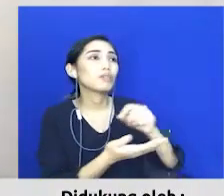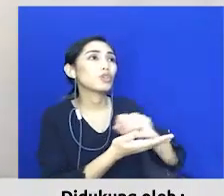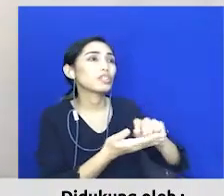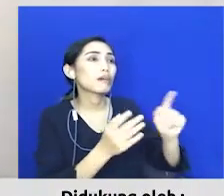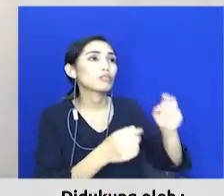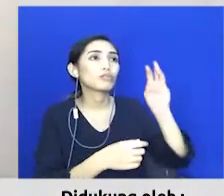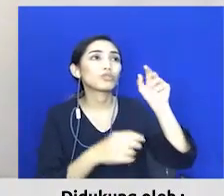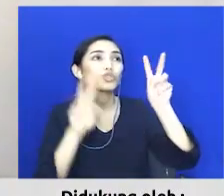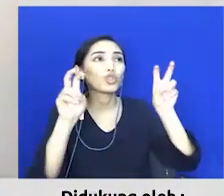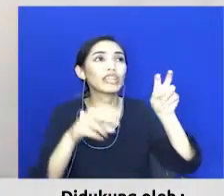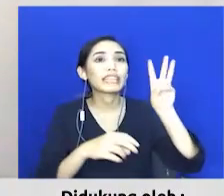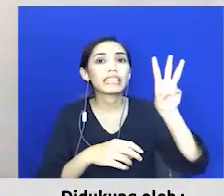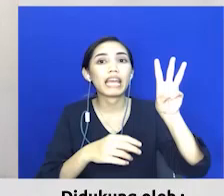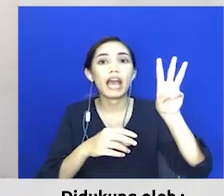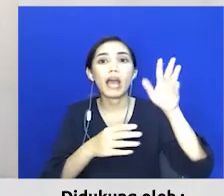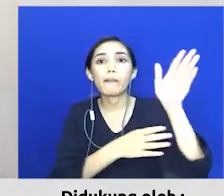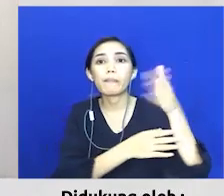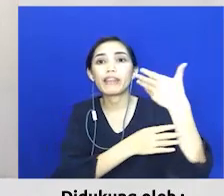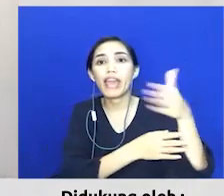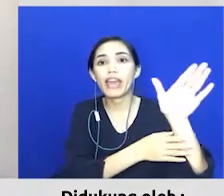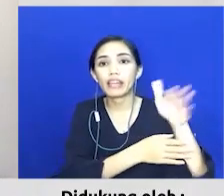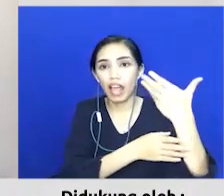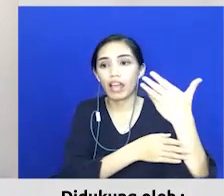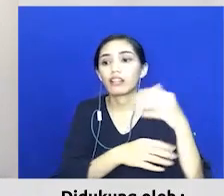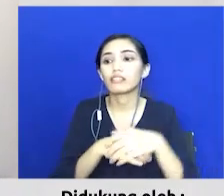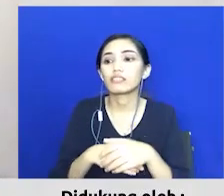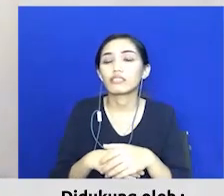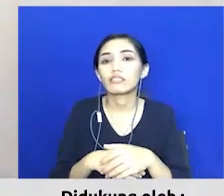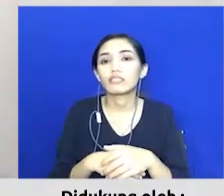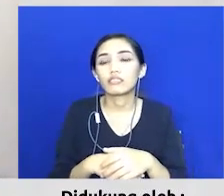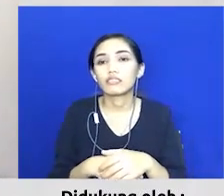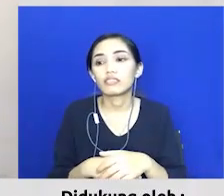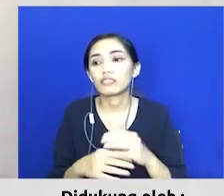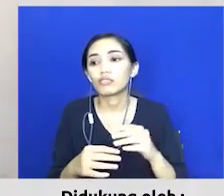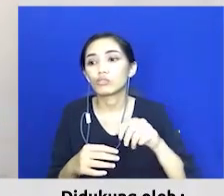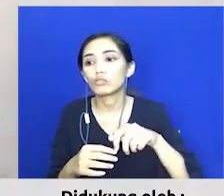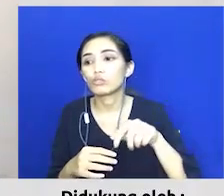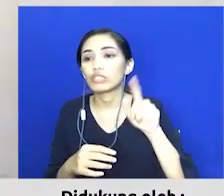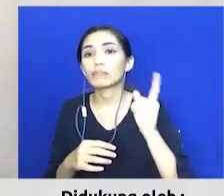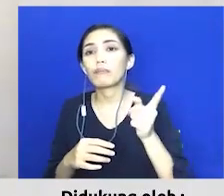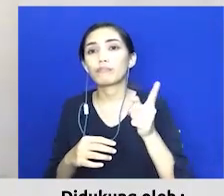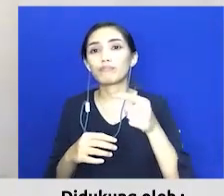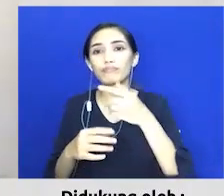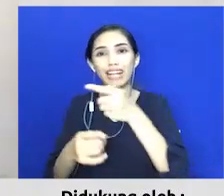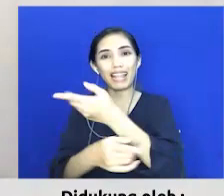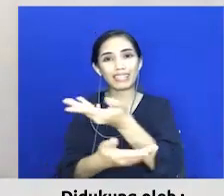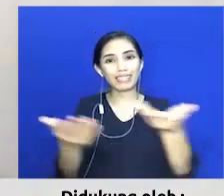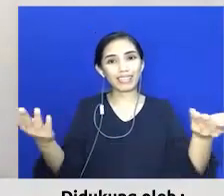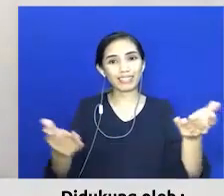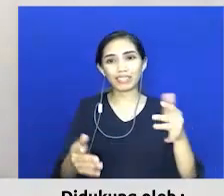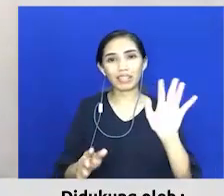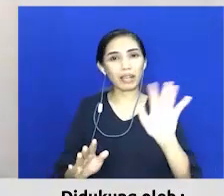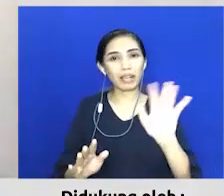Mudah-mudahan bisa selesai Pak Alwi. Ya, saya lagi menulis buku 3 Bendera. Oh. Sejak kecil melalui penjajahan,